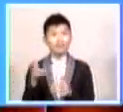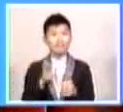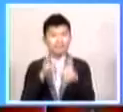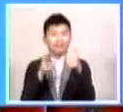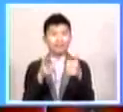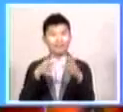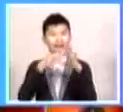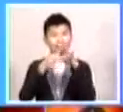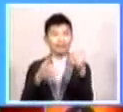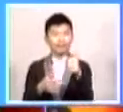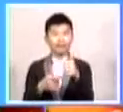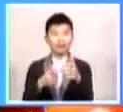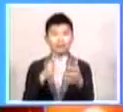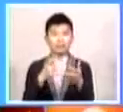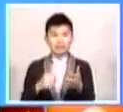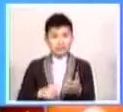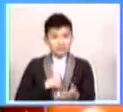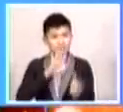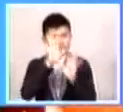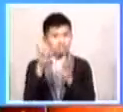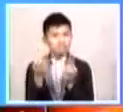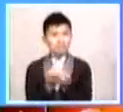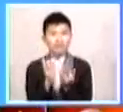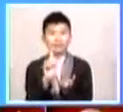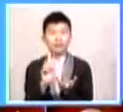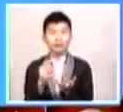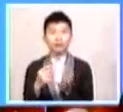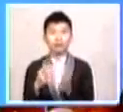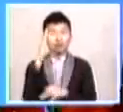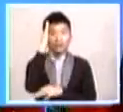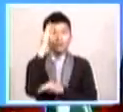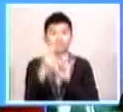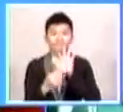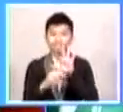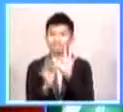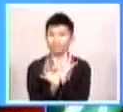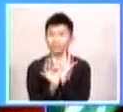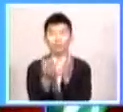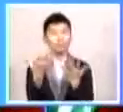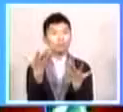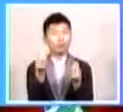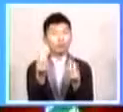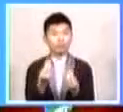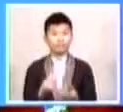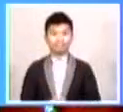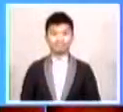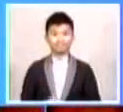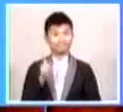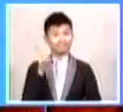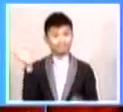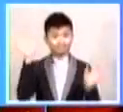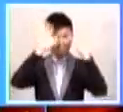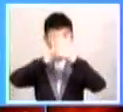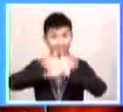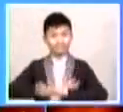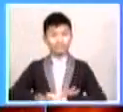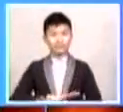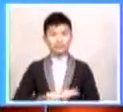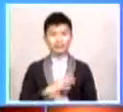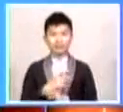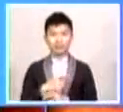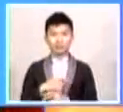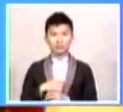么？政府并没有给我们一个清楚与完整的说明。当天晚上，种种不利